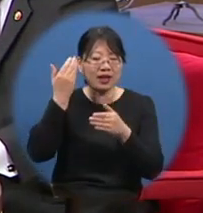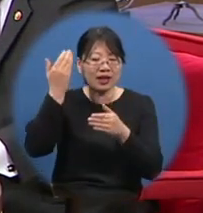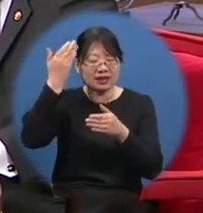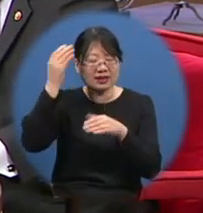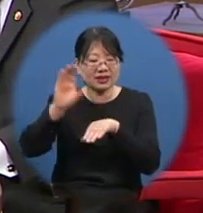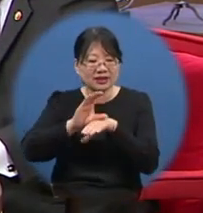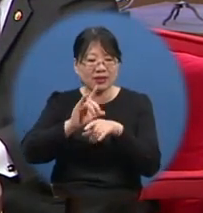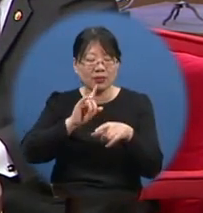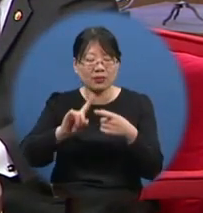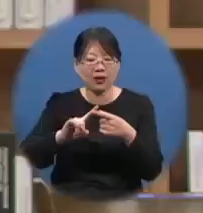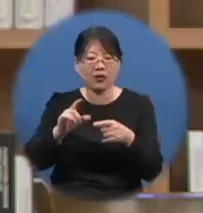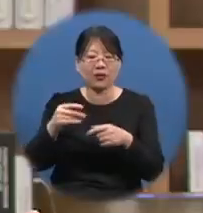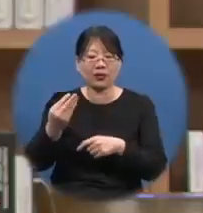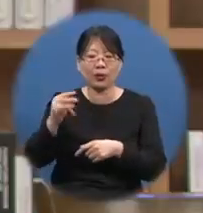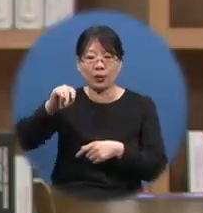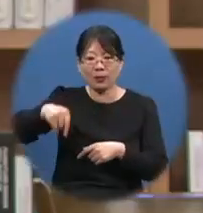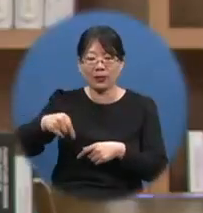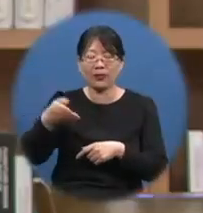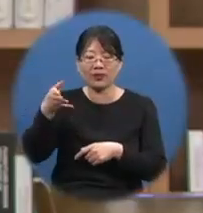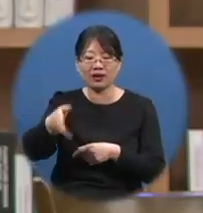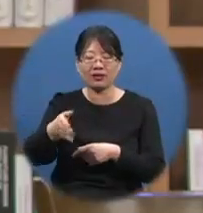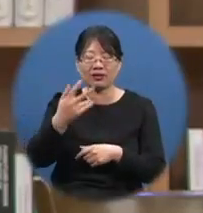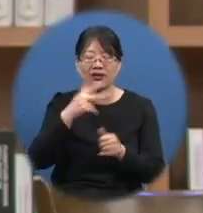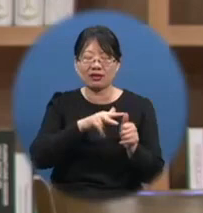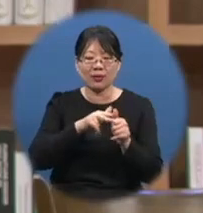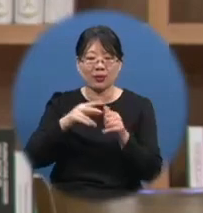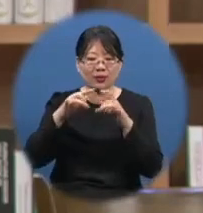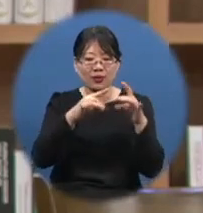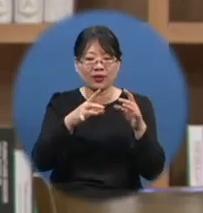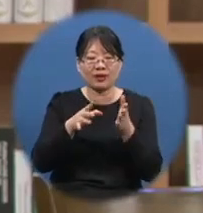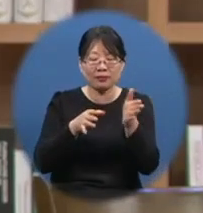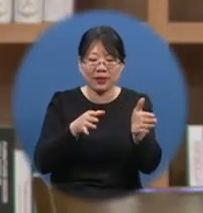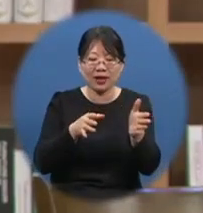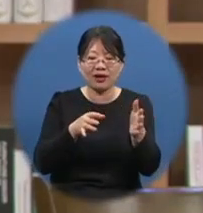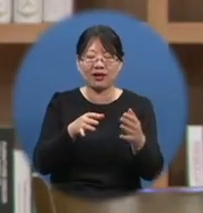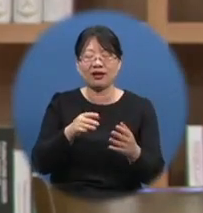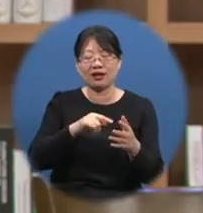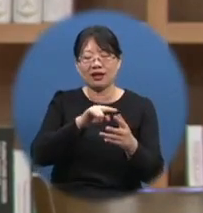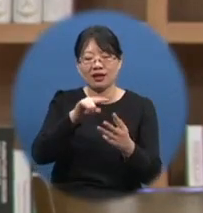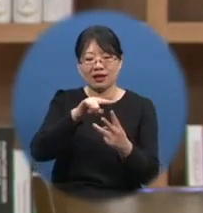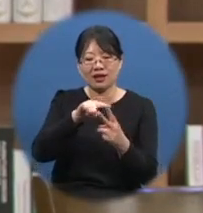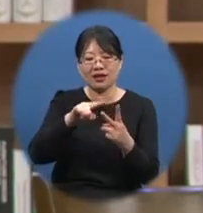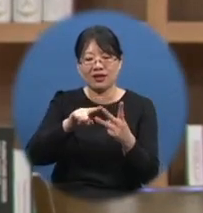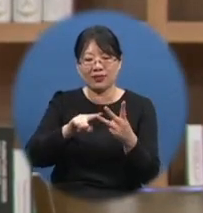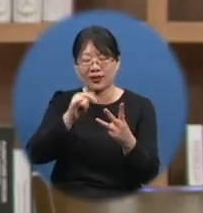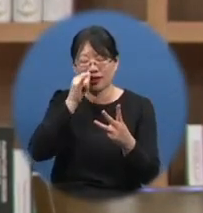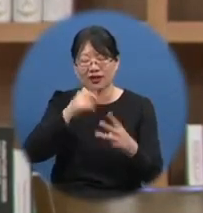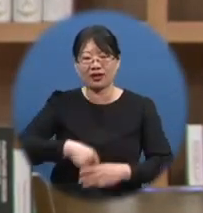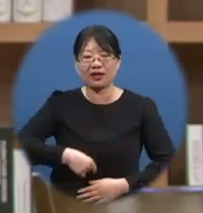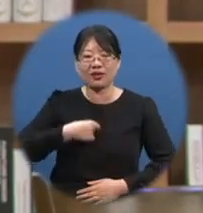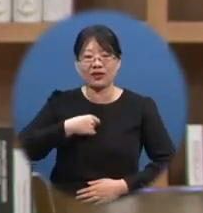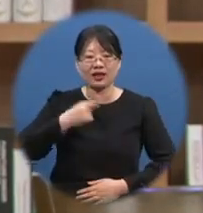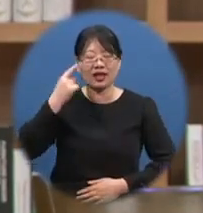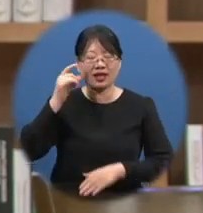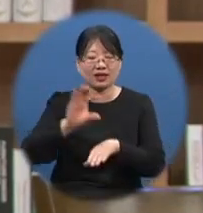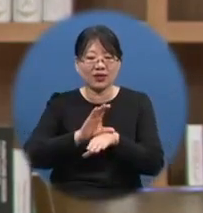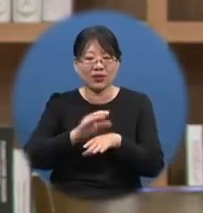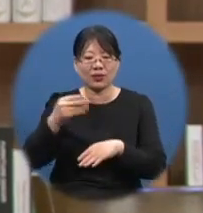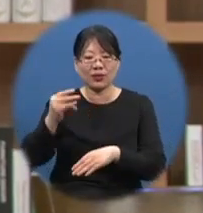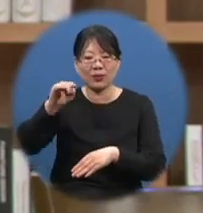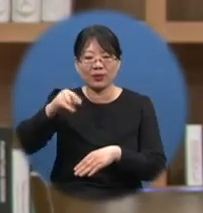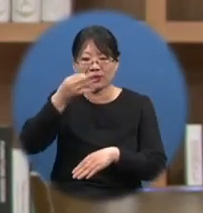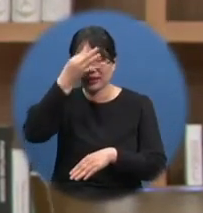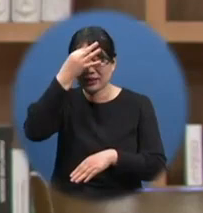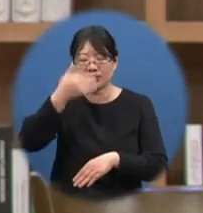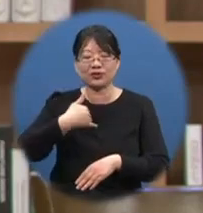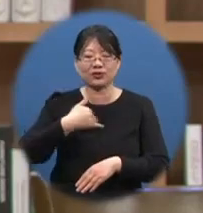파트, 로봇 기술 파트, 뭐 정보통신 파트 이런 쪽이 있지 않습니까? 그중에서 솔직히 인공지능이나 로봇